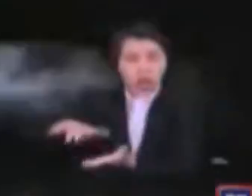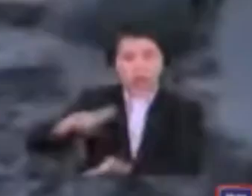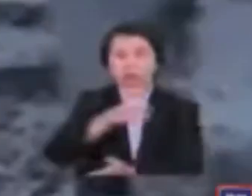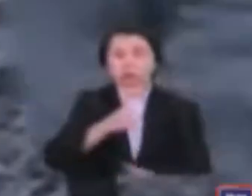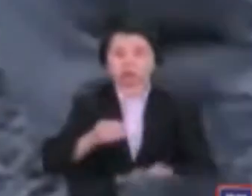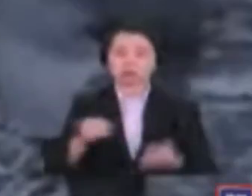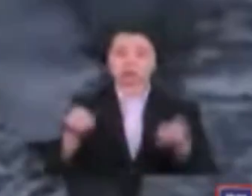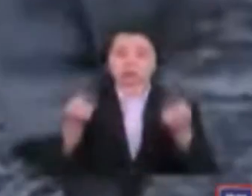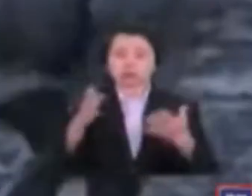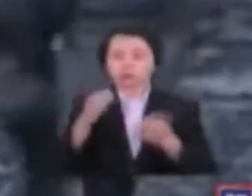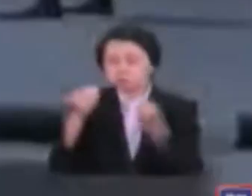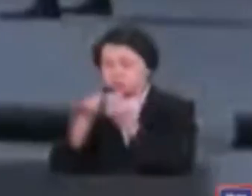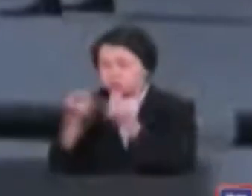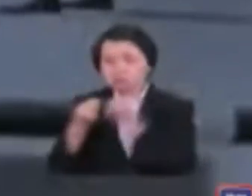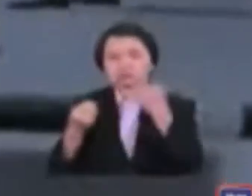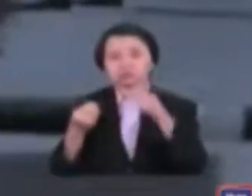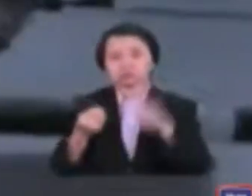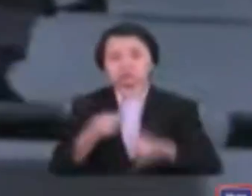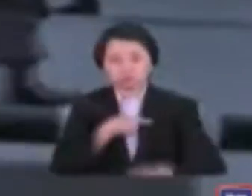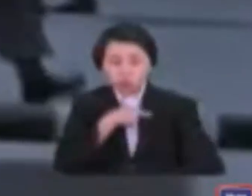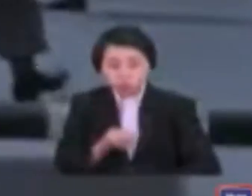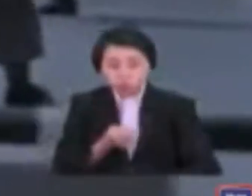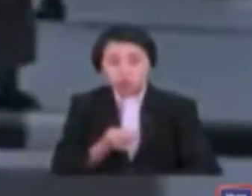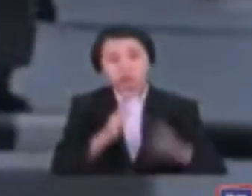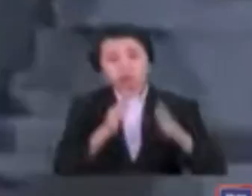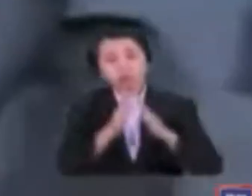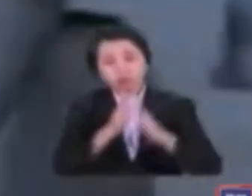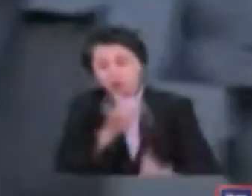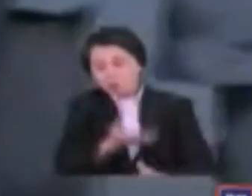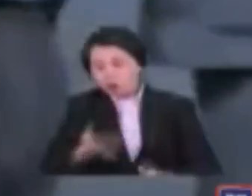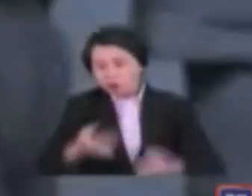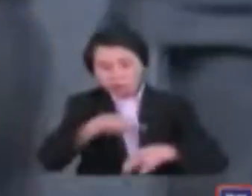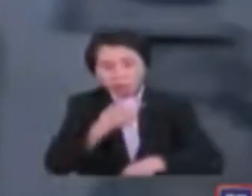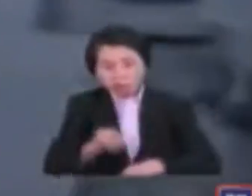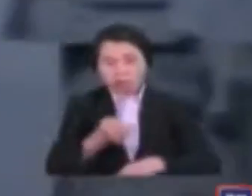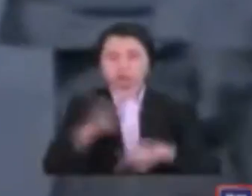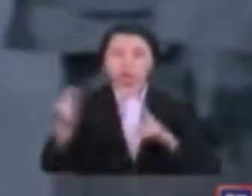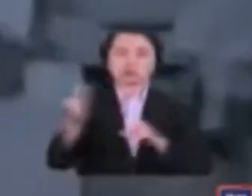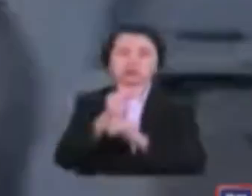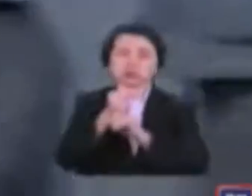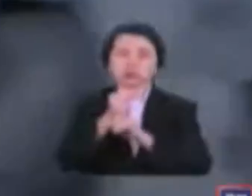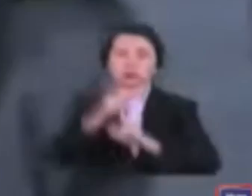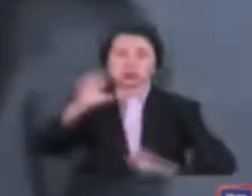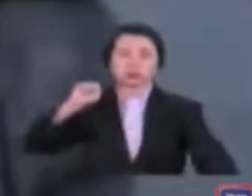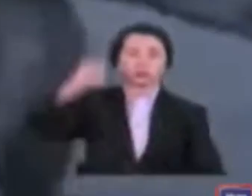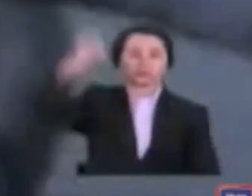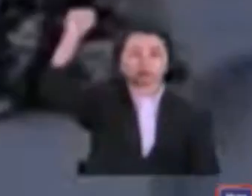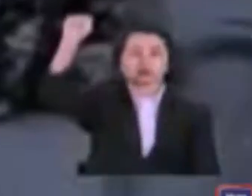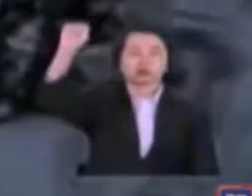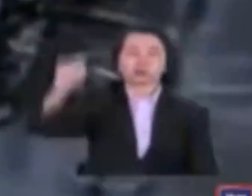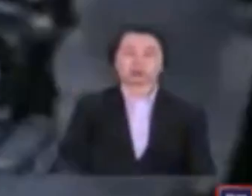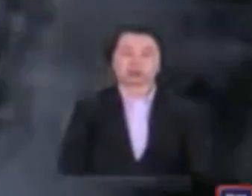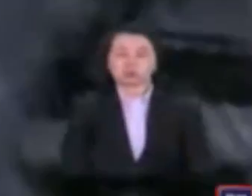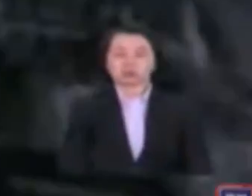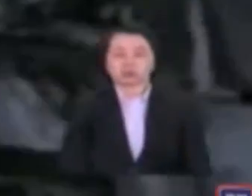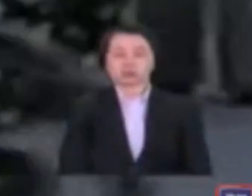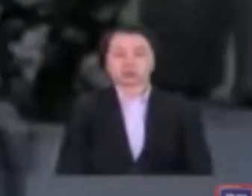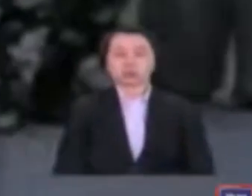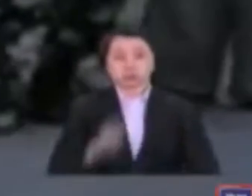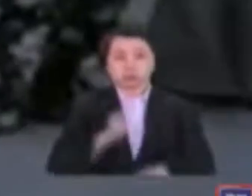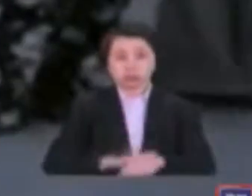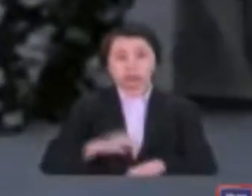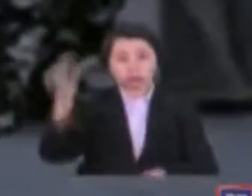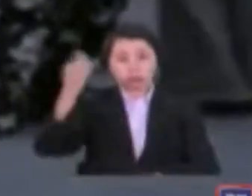tidak terkira nilai kerugian harta benda dalam mencapai sebuah erti kemerdekaan.